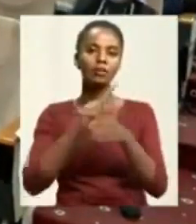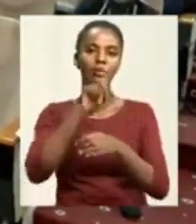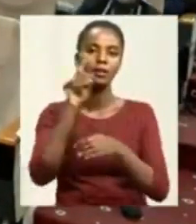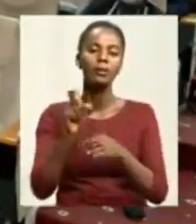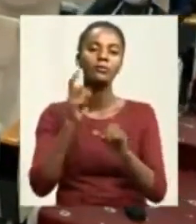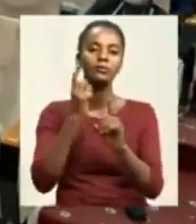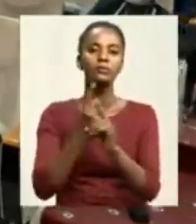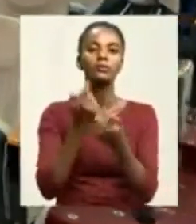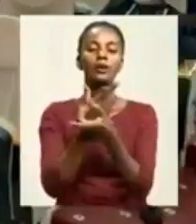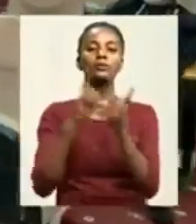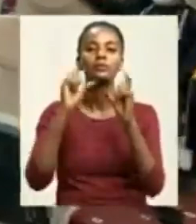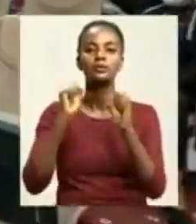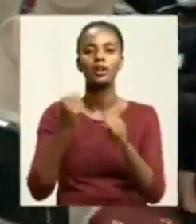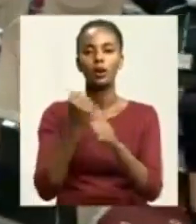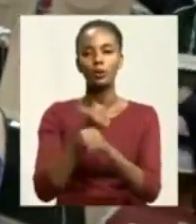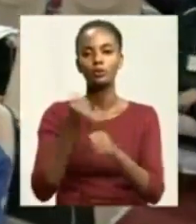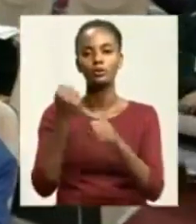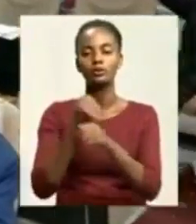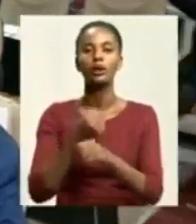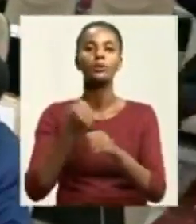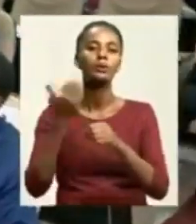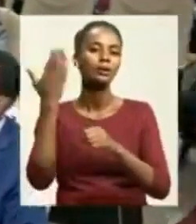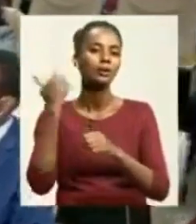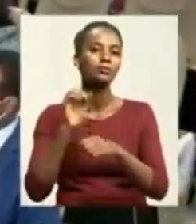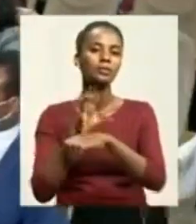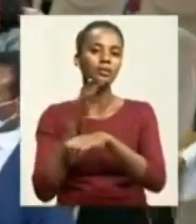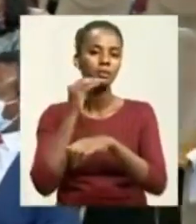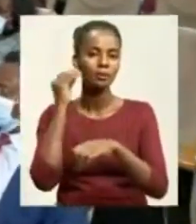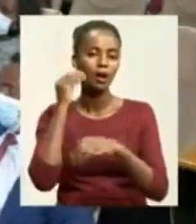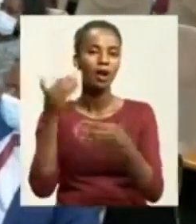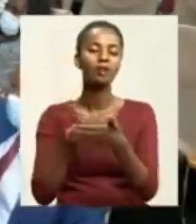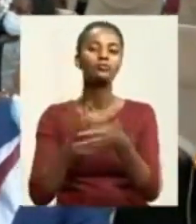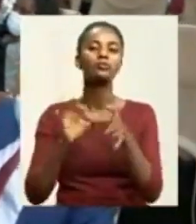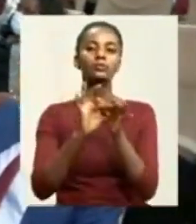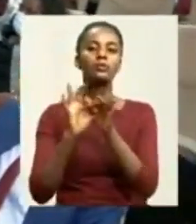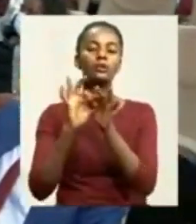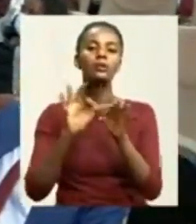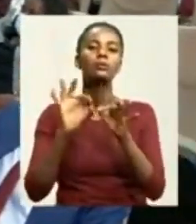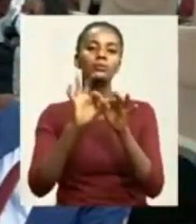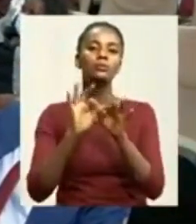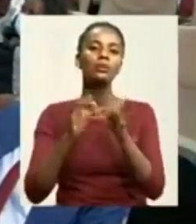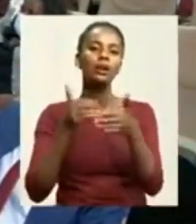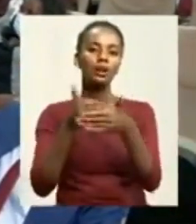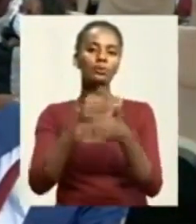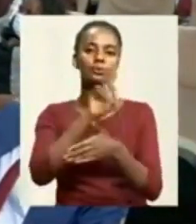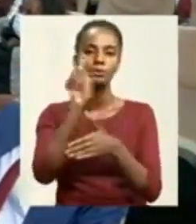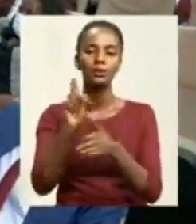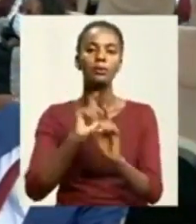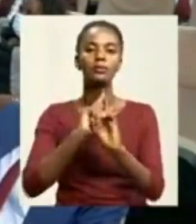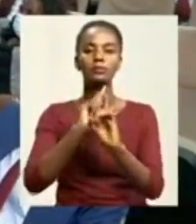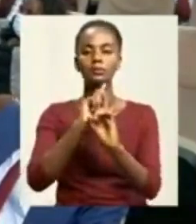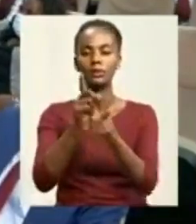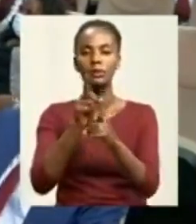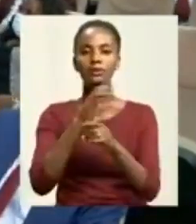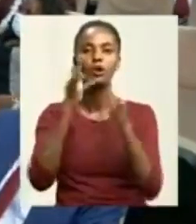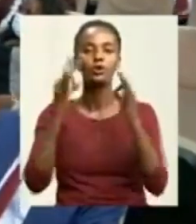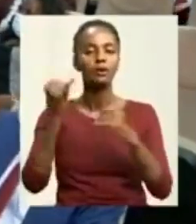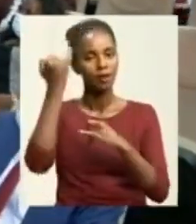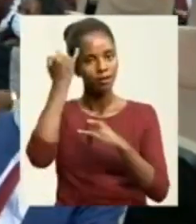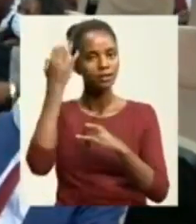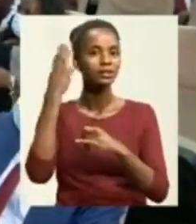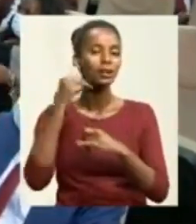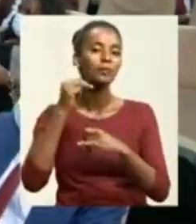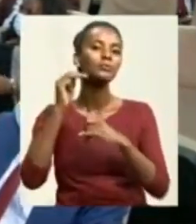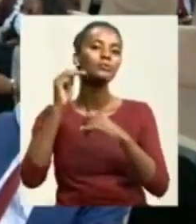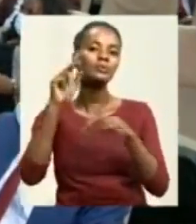አግባብ መፍታት የሚያስችሉ ስራዎች ሲሰሩ እንደነበር፣ ለምክር ቤቱ በአዳዲስ መዋቅሮች ለመደራጀት የቀረቡትን ጥያቄዎች ምላሽና የውሳኔ ሀሳብን የሲዳማ